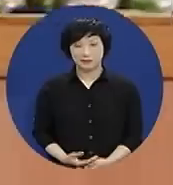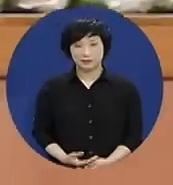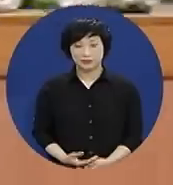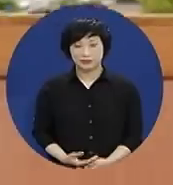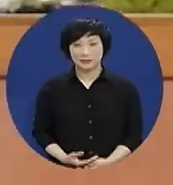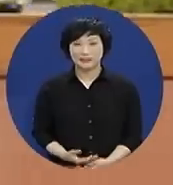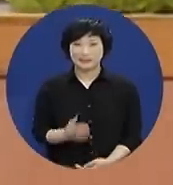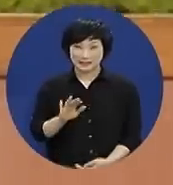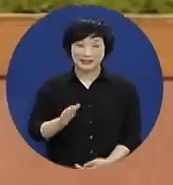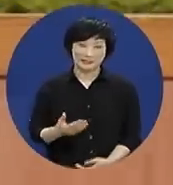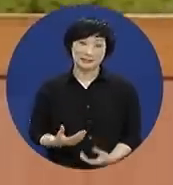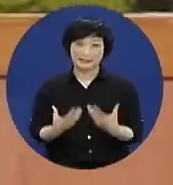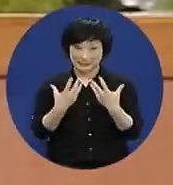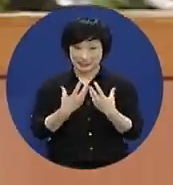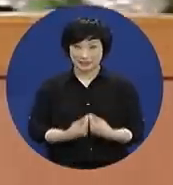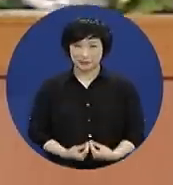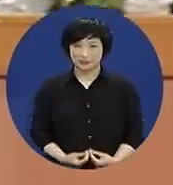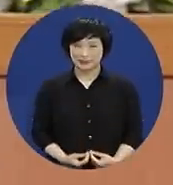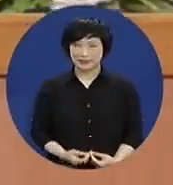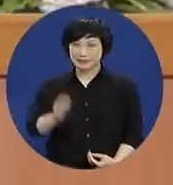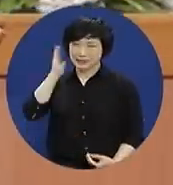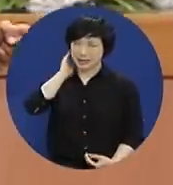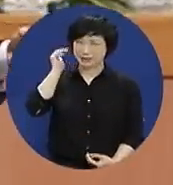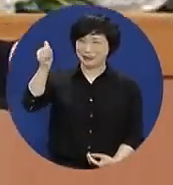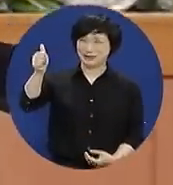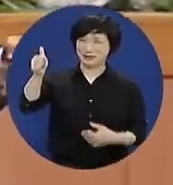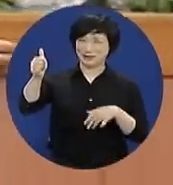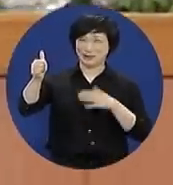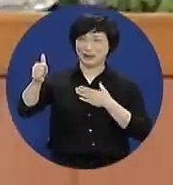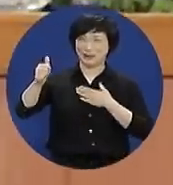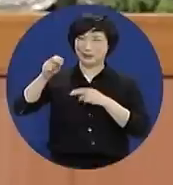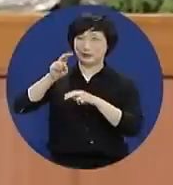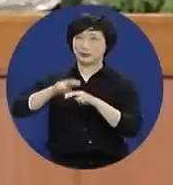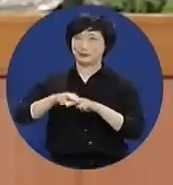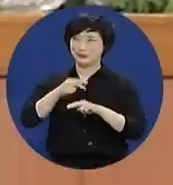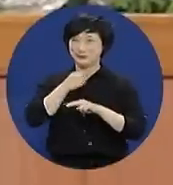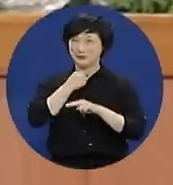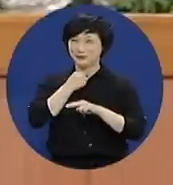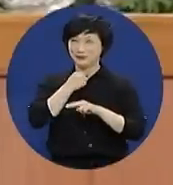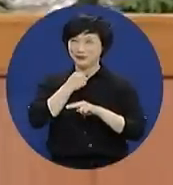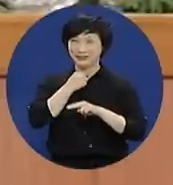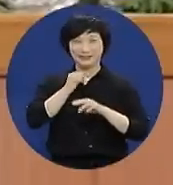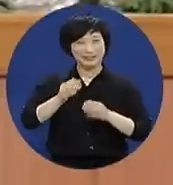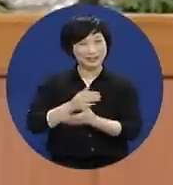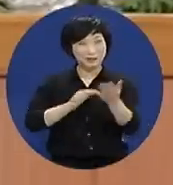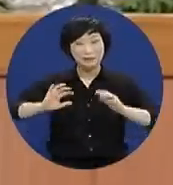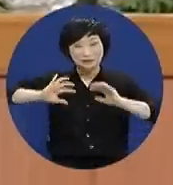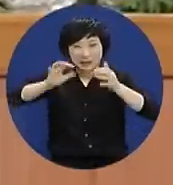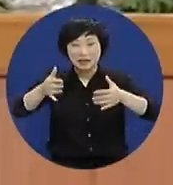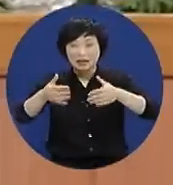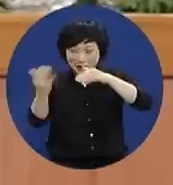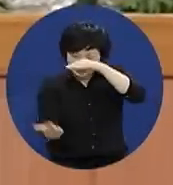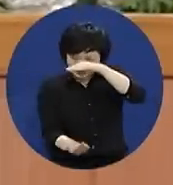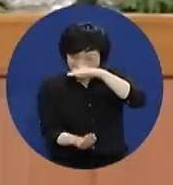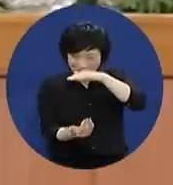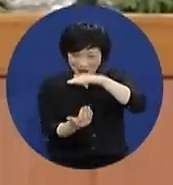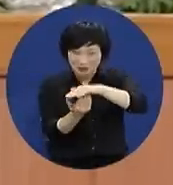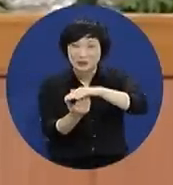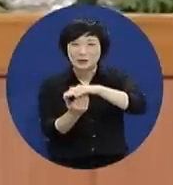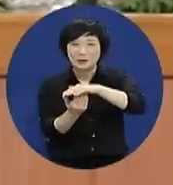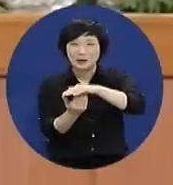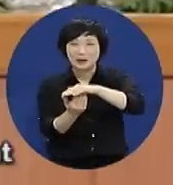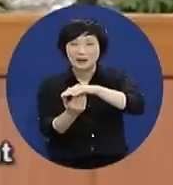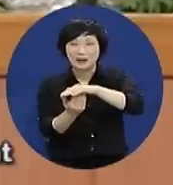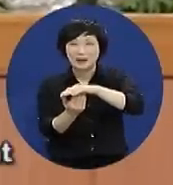たいと願っていますか大統領になることが